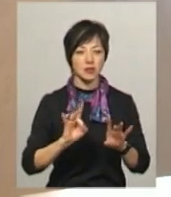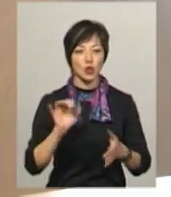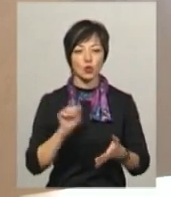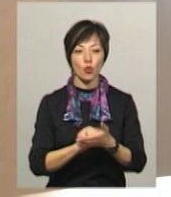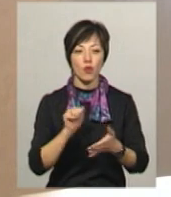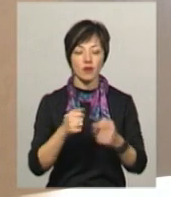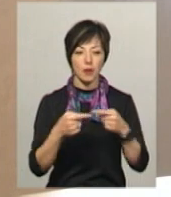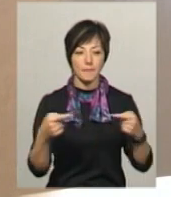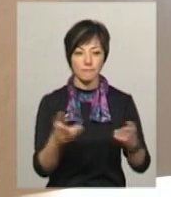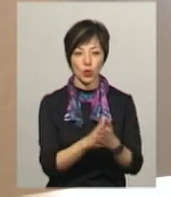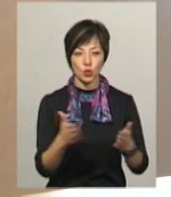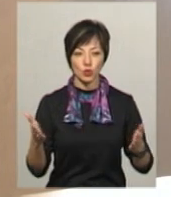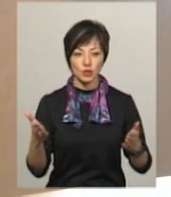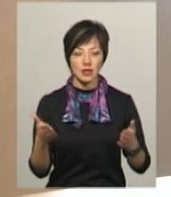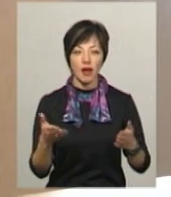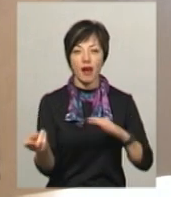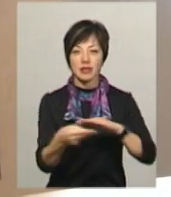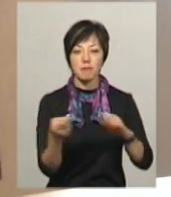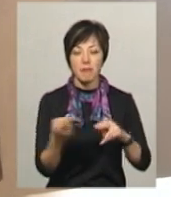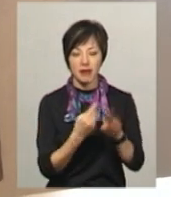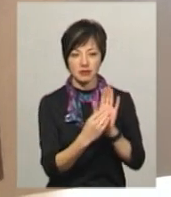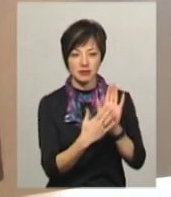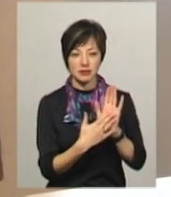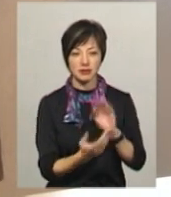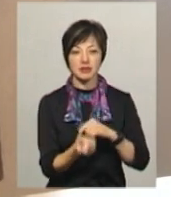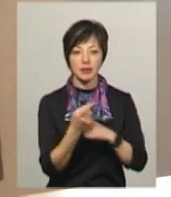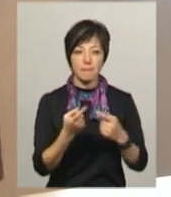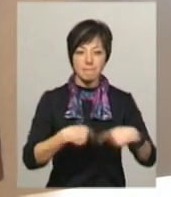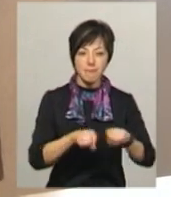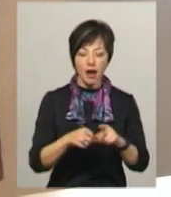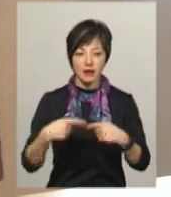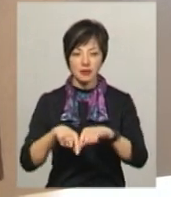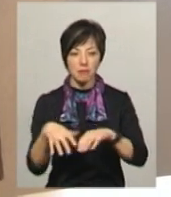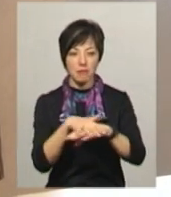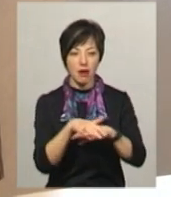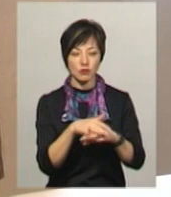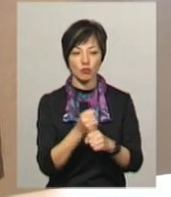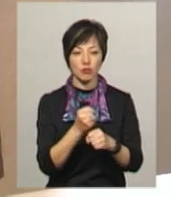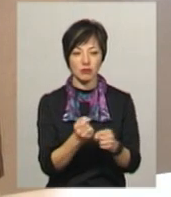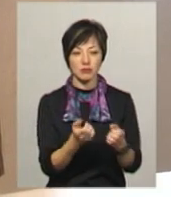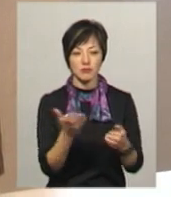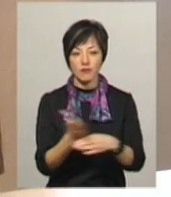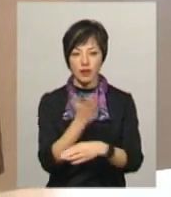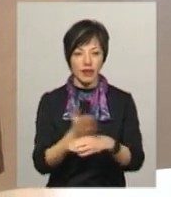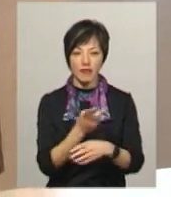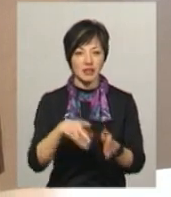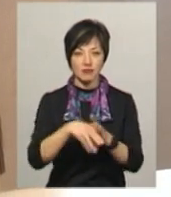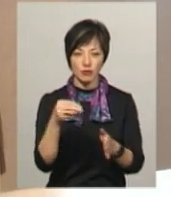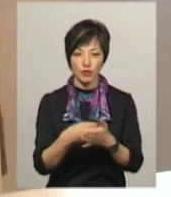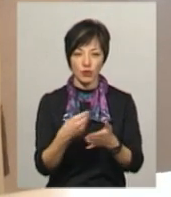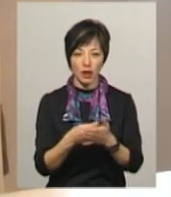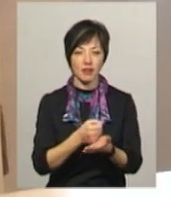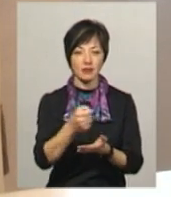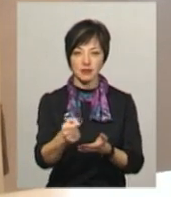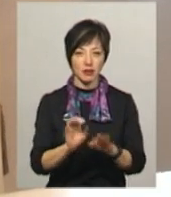друкована продукція агітаційна без вихідних даних. Тобто партії масово робили продукцію не з виборчого фонду, ну точніше